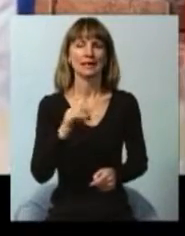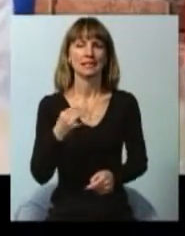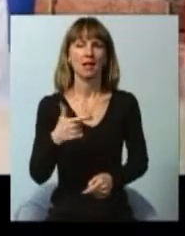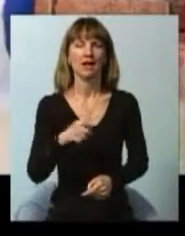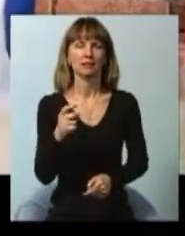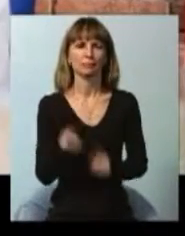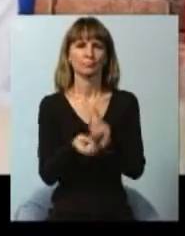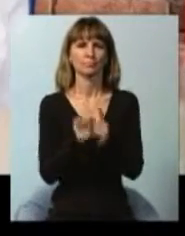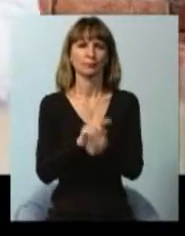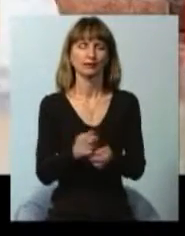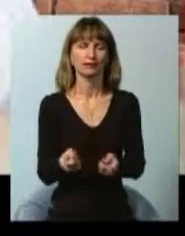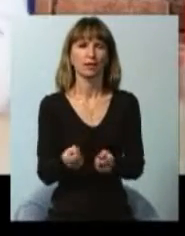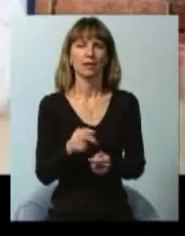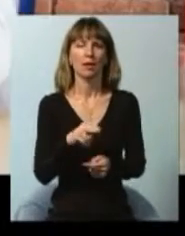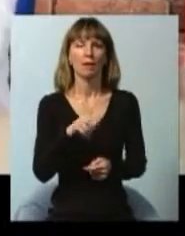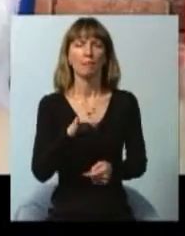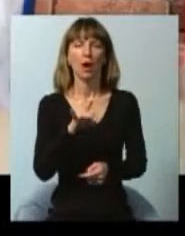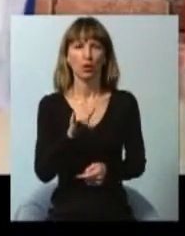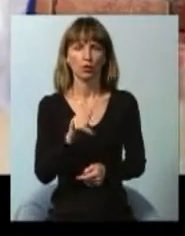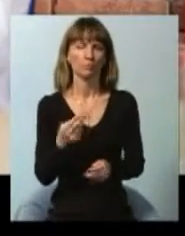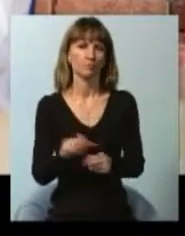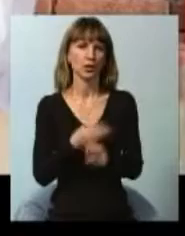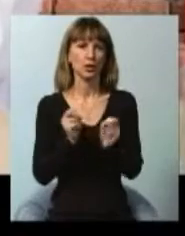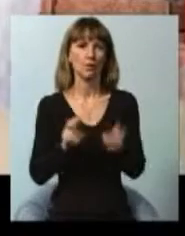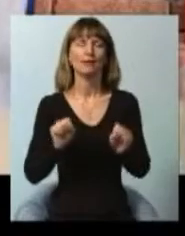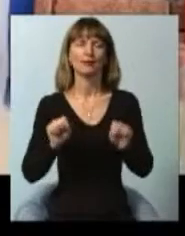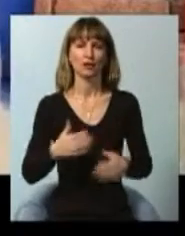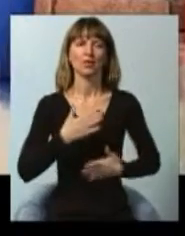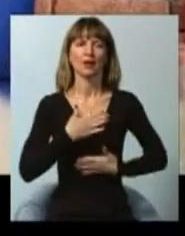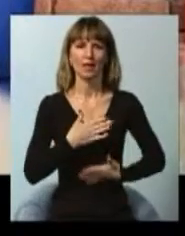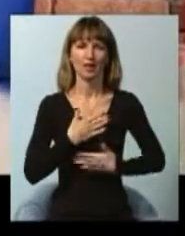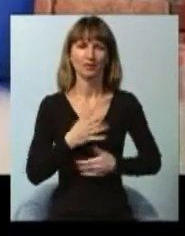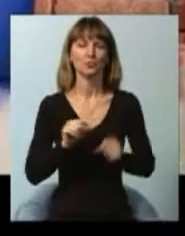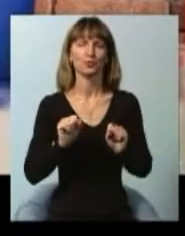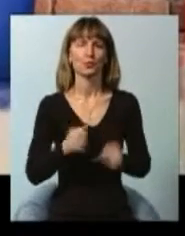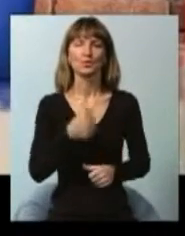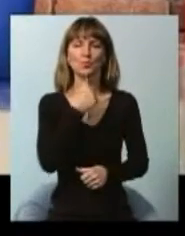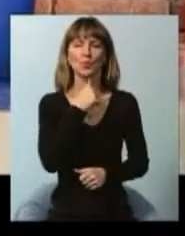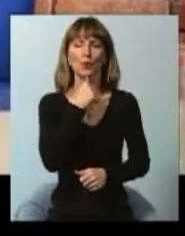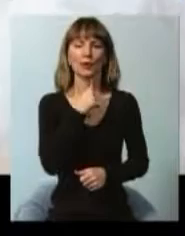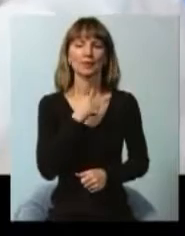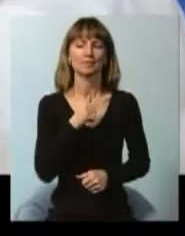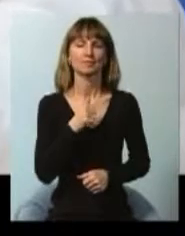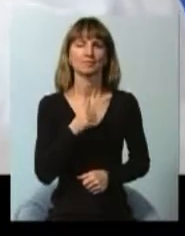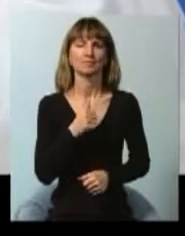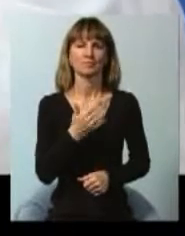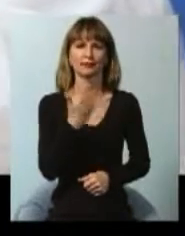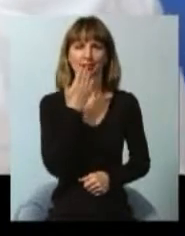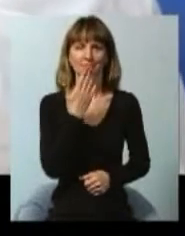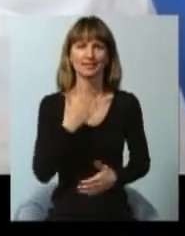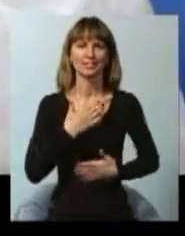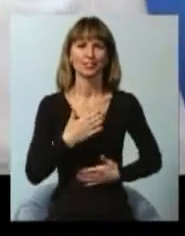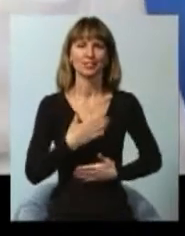піднімається і перетворюється на пару. Він цілком безпечний, його можна вдихати, можна спробувати.